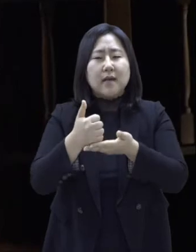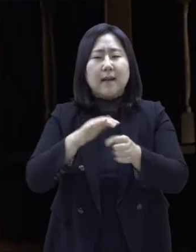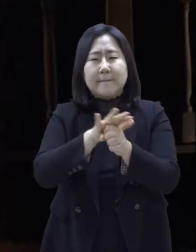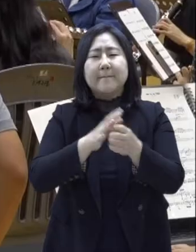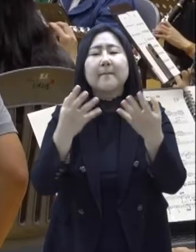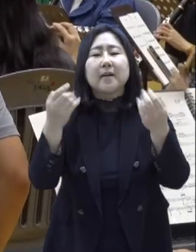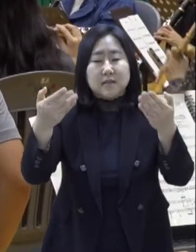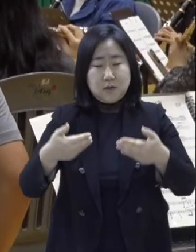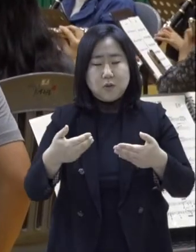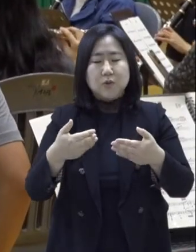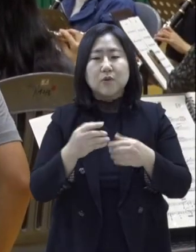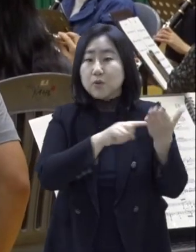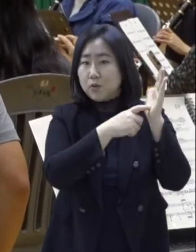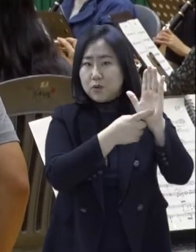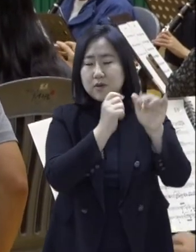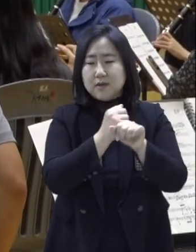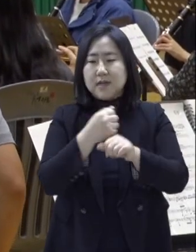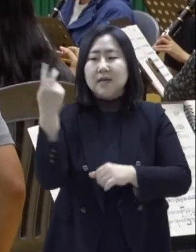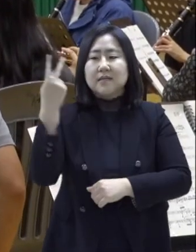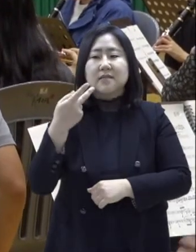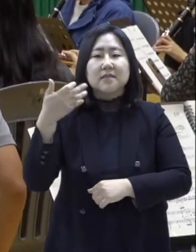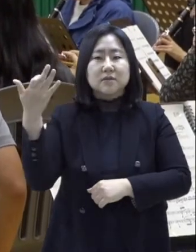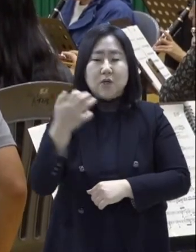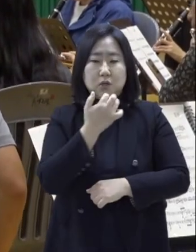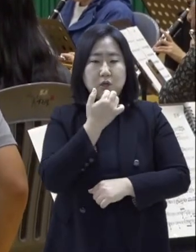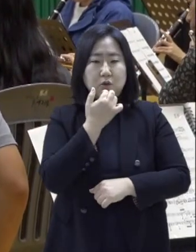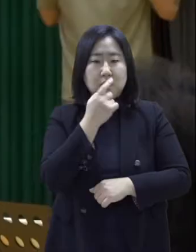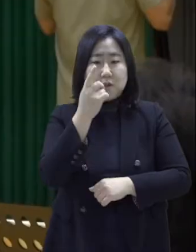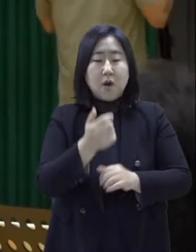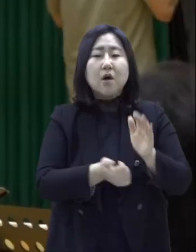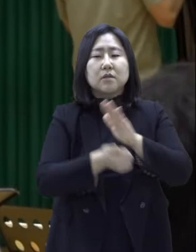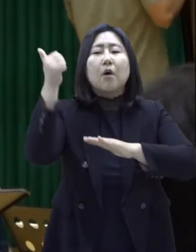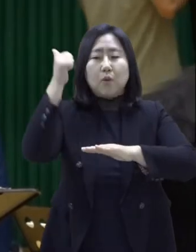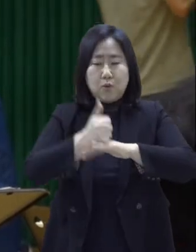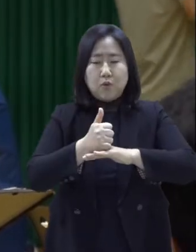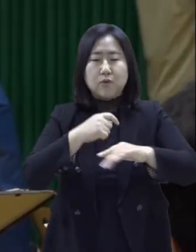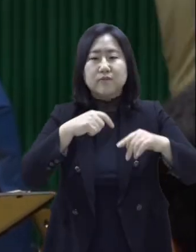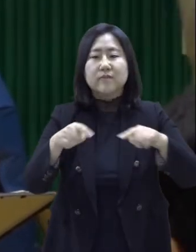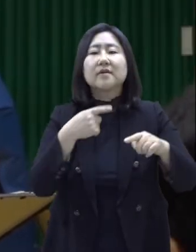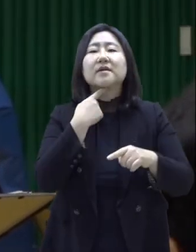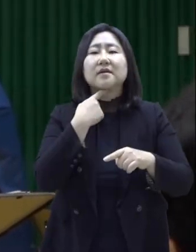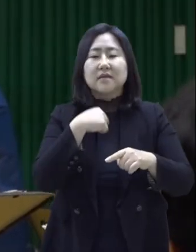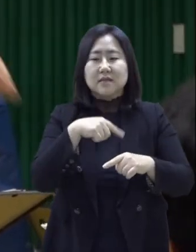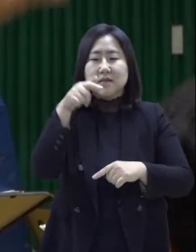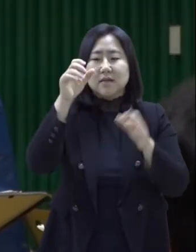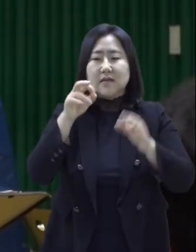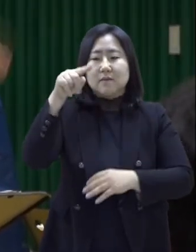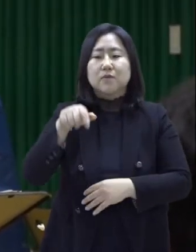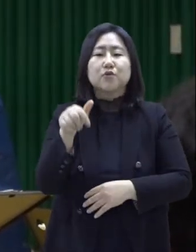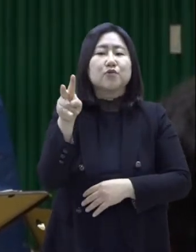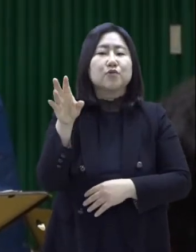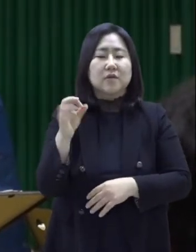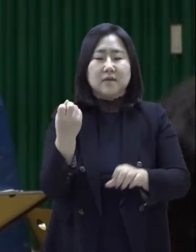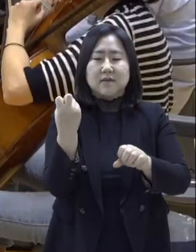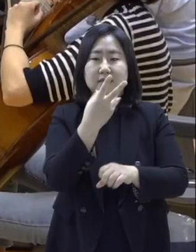작품인데요. 이번 공연은 2019년 서울에서 본 공연을 성공적으로 이끌었던 김수경 연출가가